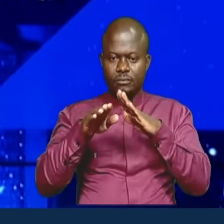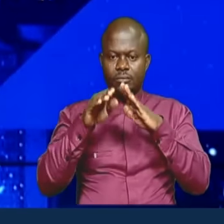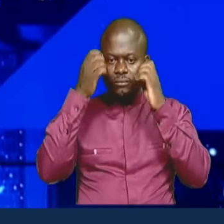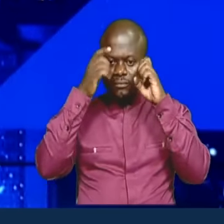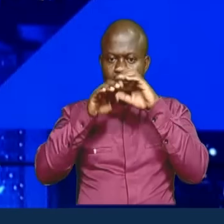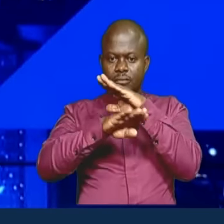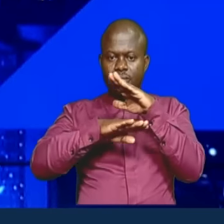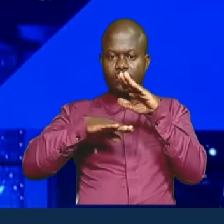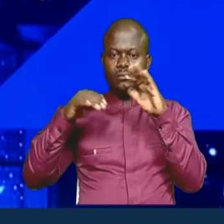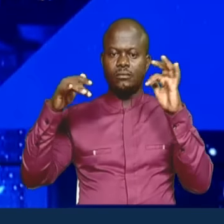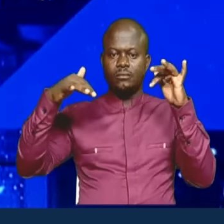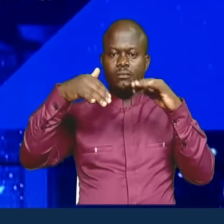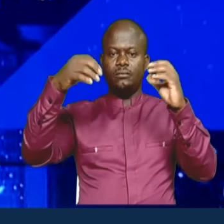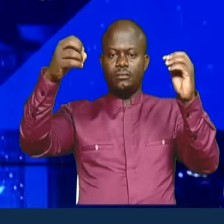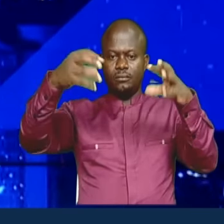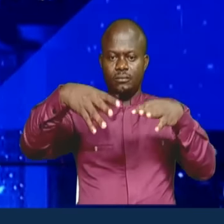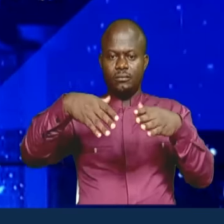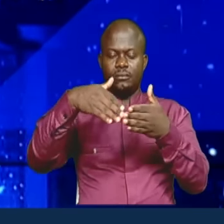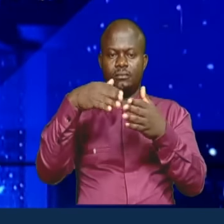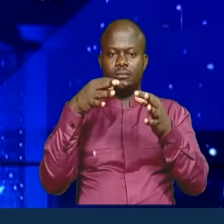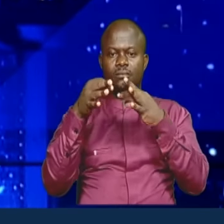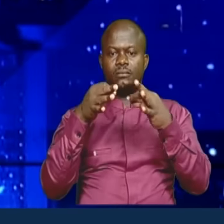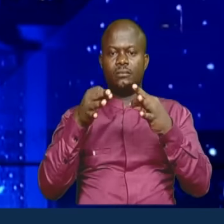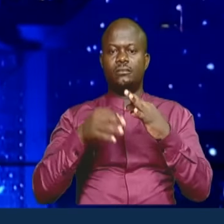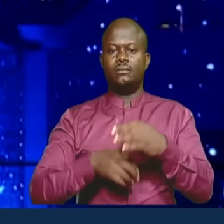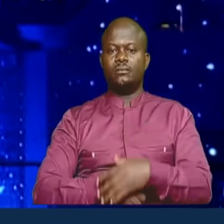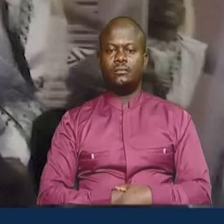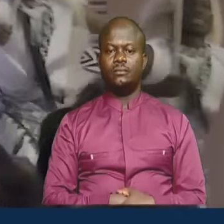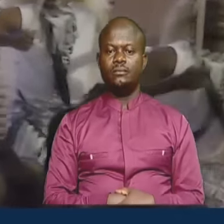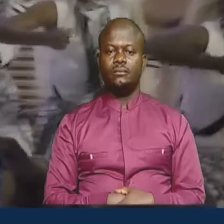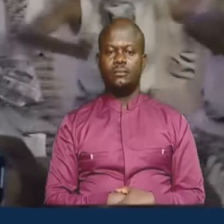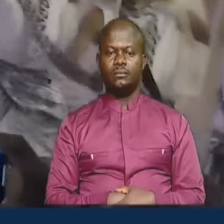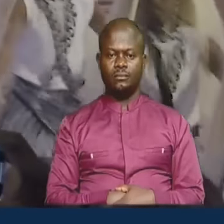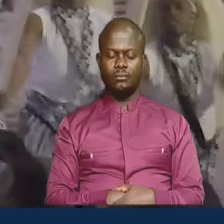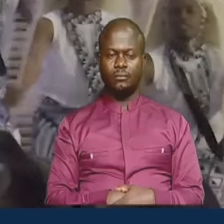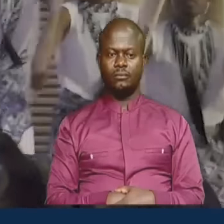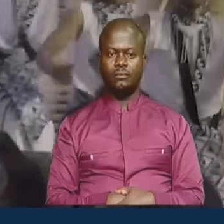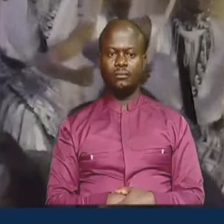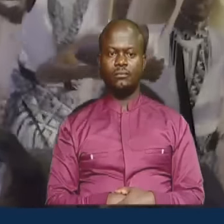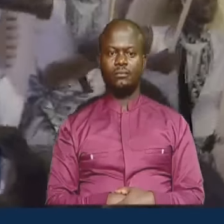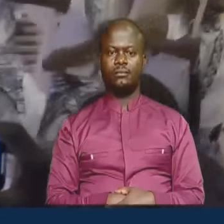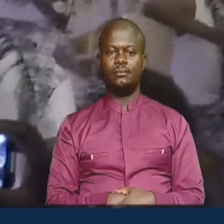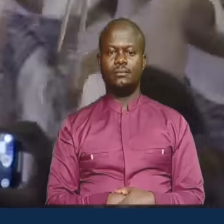i Kigali. Inkuru irambuye twayiteguriwe na Ntete Olive.